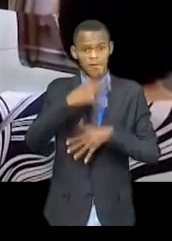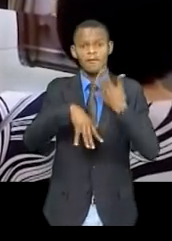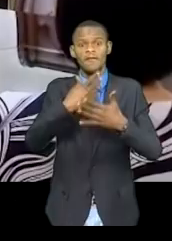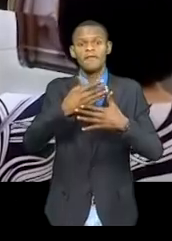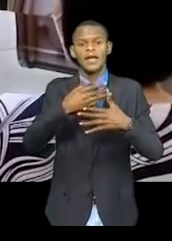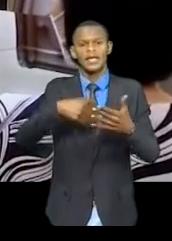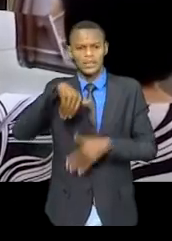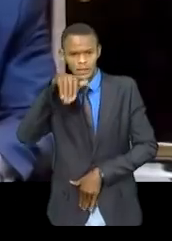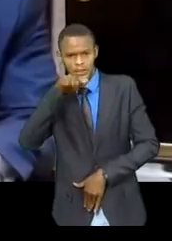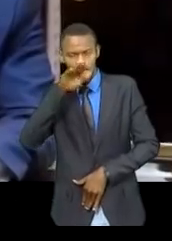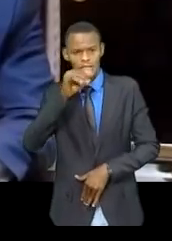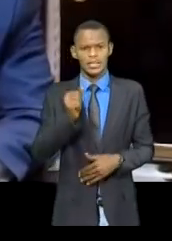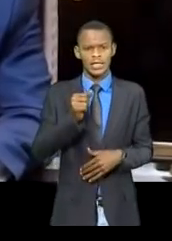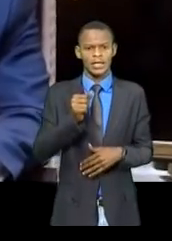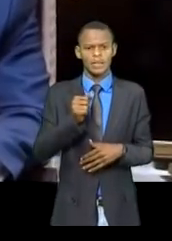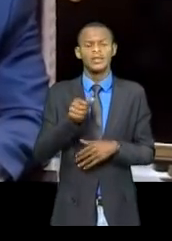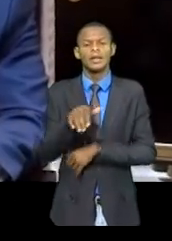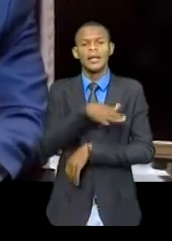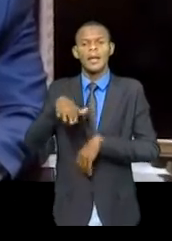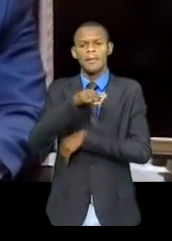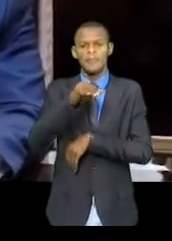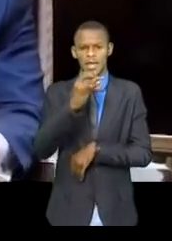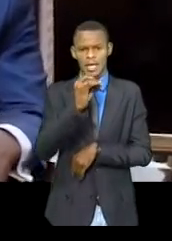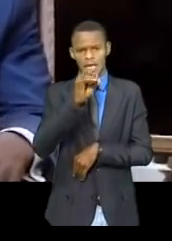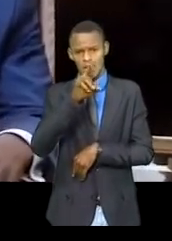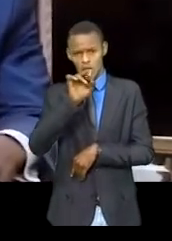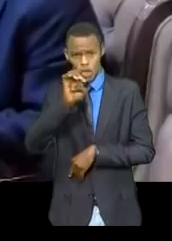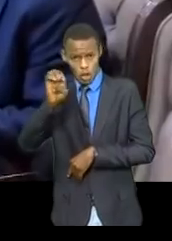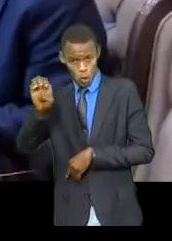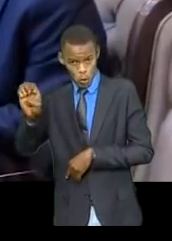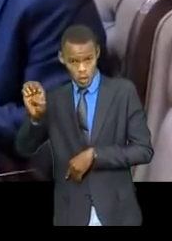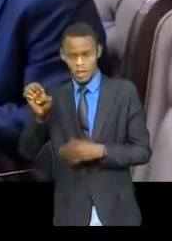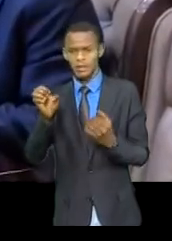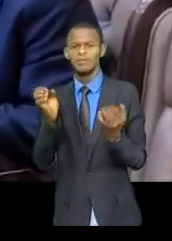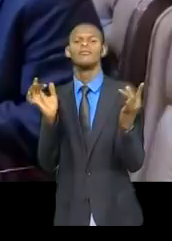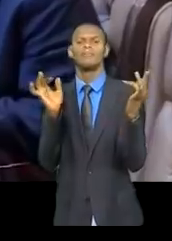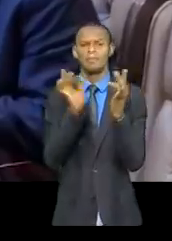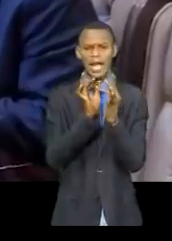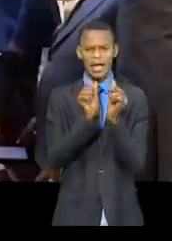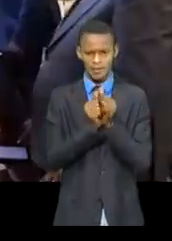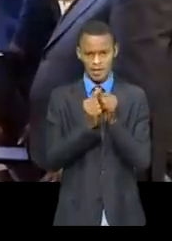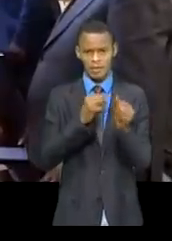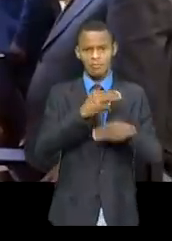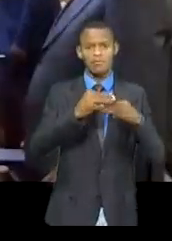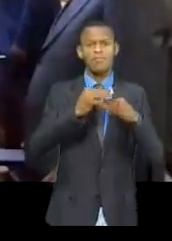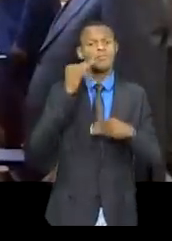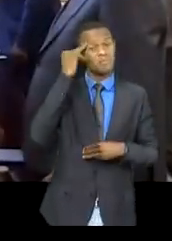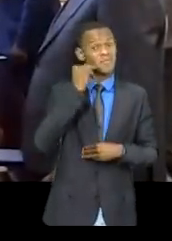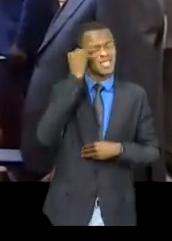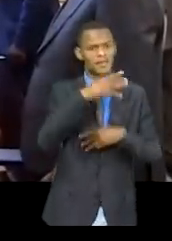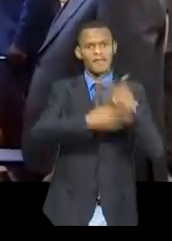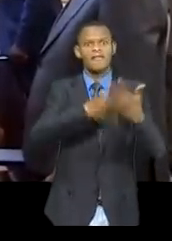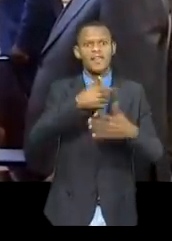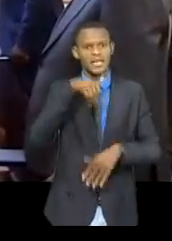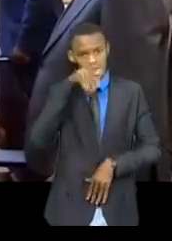Corée, qu'accompagnait le vice-premier ministre, ministre des Affaires étrangères de la RDC, Christophe Lutundula Apala, qui a ouvert le bal dans